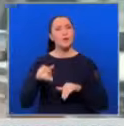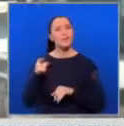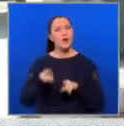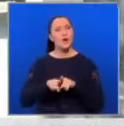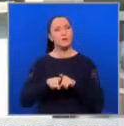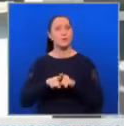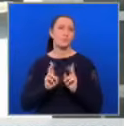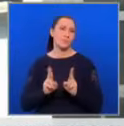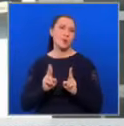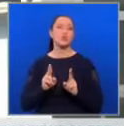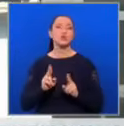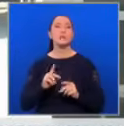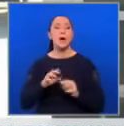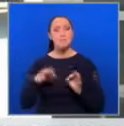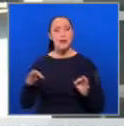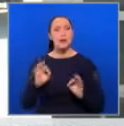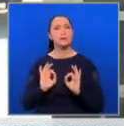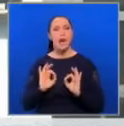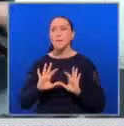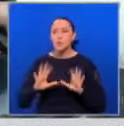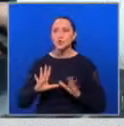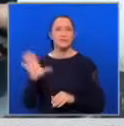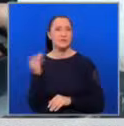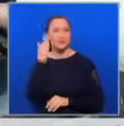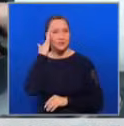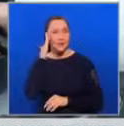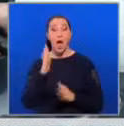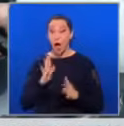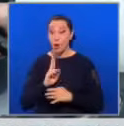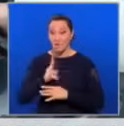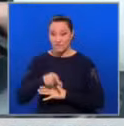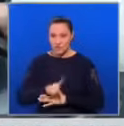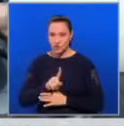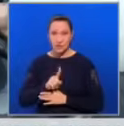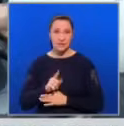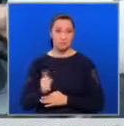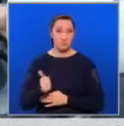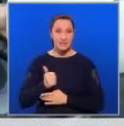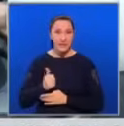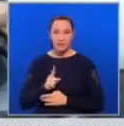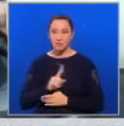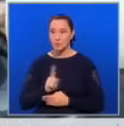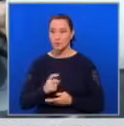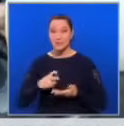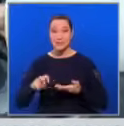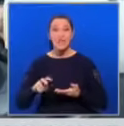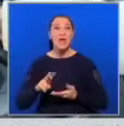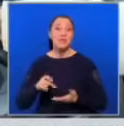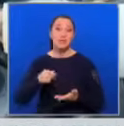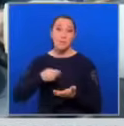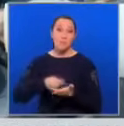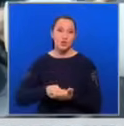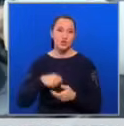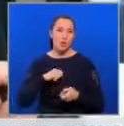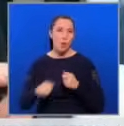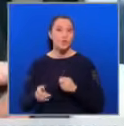като рутинна мярка така е почти във всички страни ако влезеш и не си изряден не може да излезеш както трябва или да си плащаш глобите